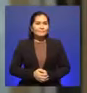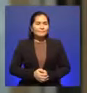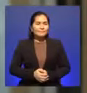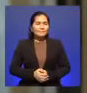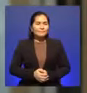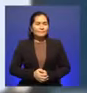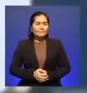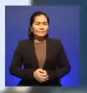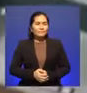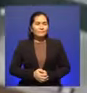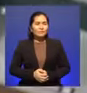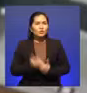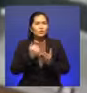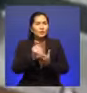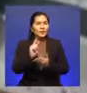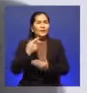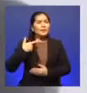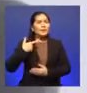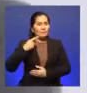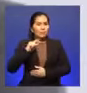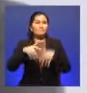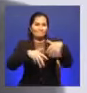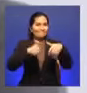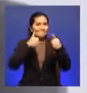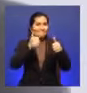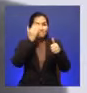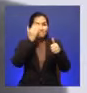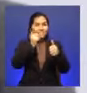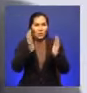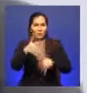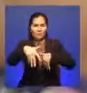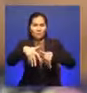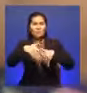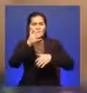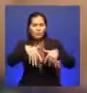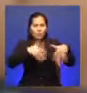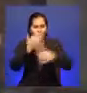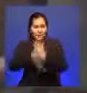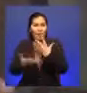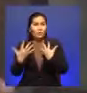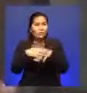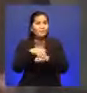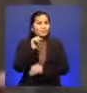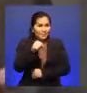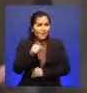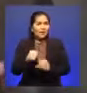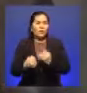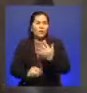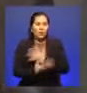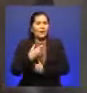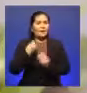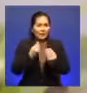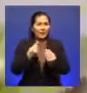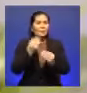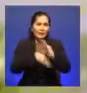้เป็นการสร้างประโยชน์ให้เกิดกับชุมชนที่คนพิการอาศัยอยู่ในขณะเดียวกันชุมชนองค์กรต่